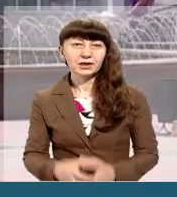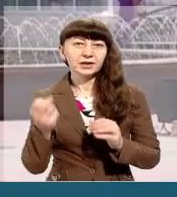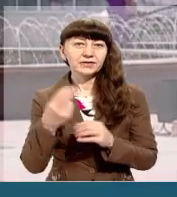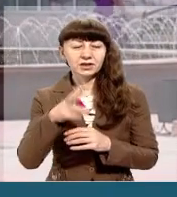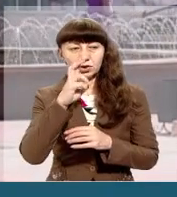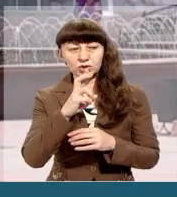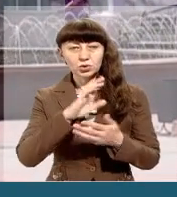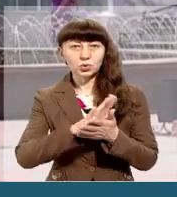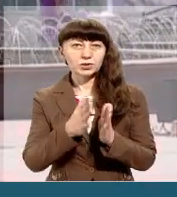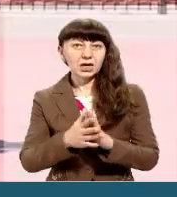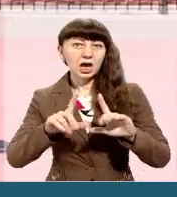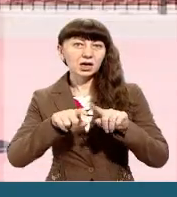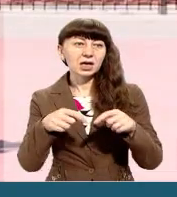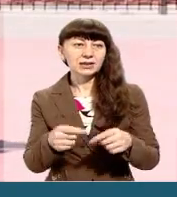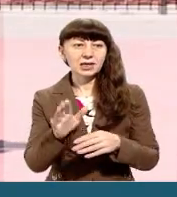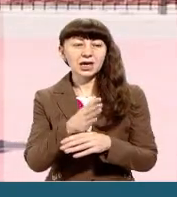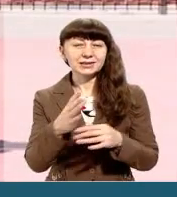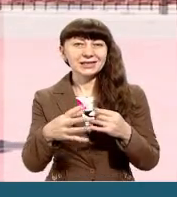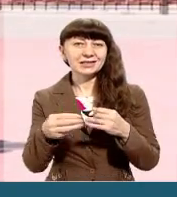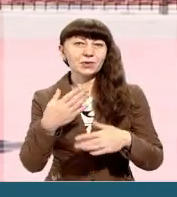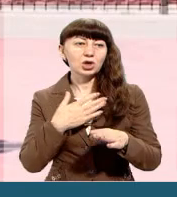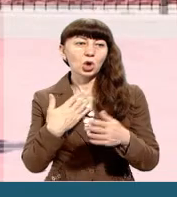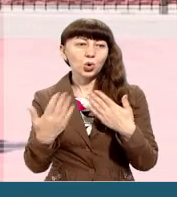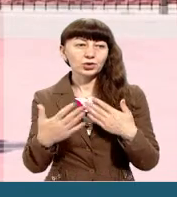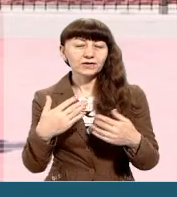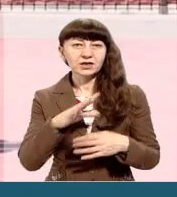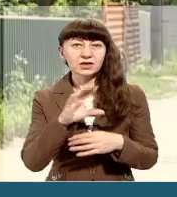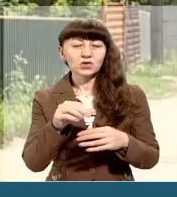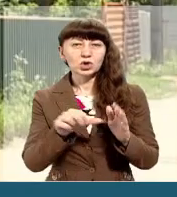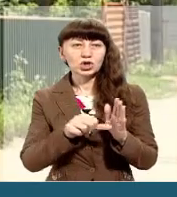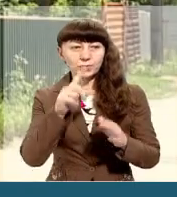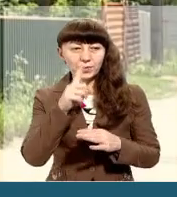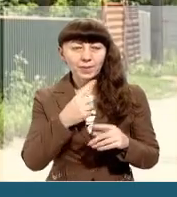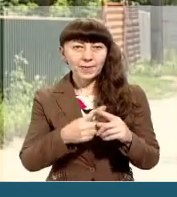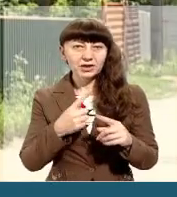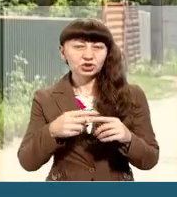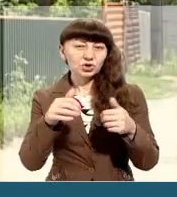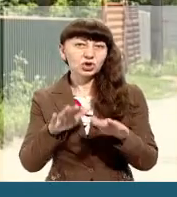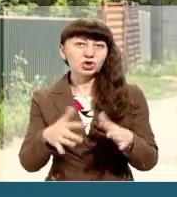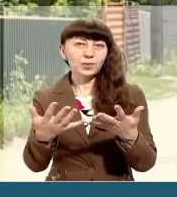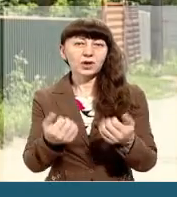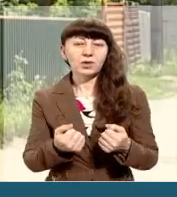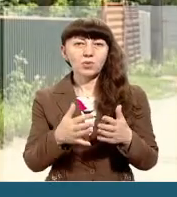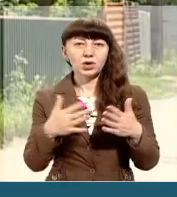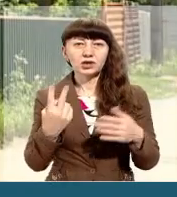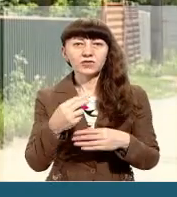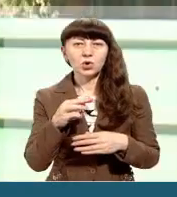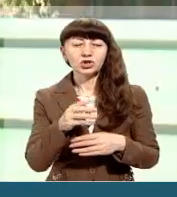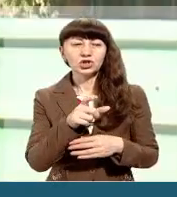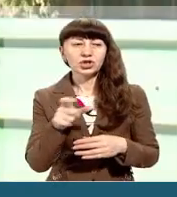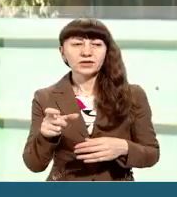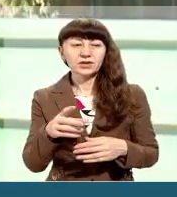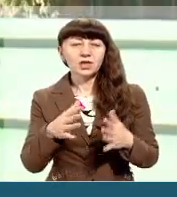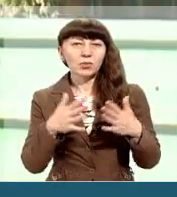12 государственных услуг оказывает отдел земельных отношений. Всего за первое полугодие положительное решение получили более 2000